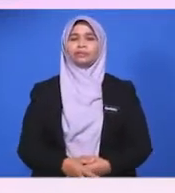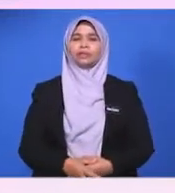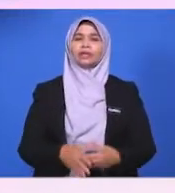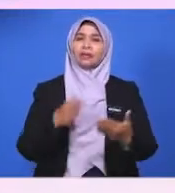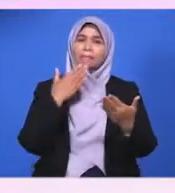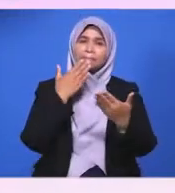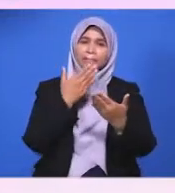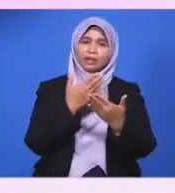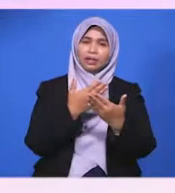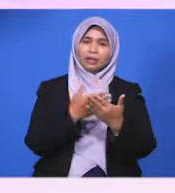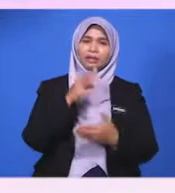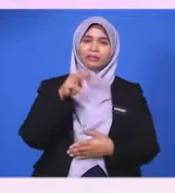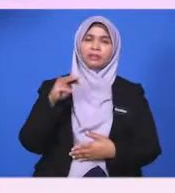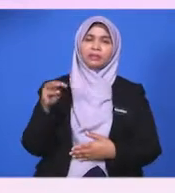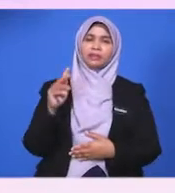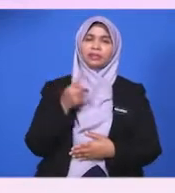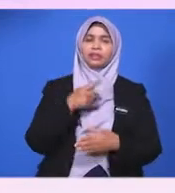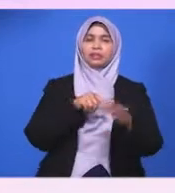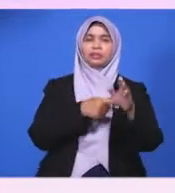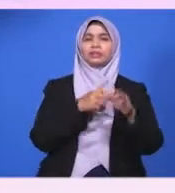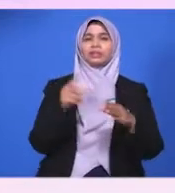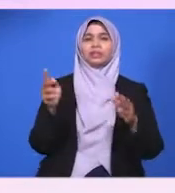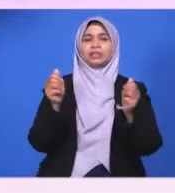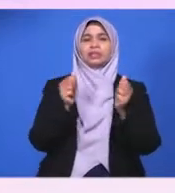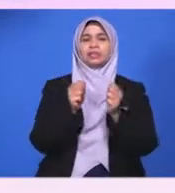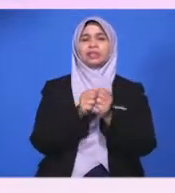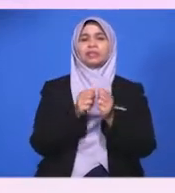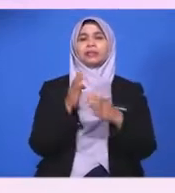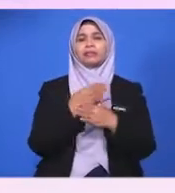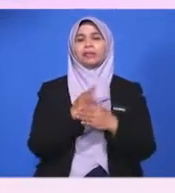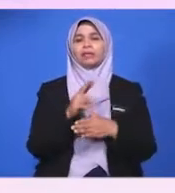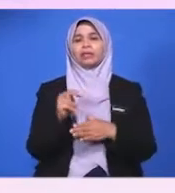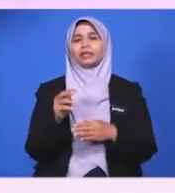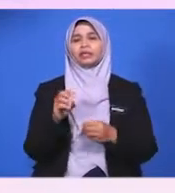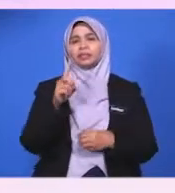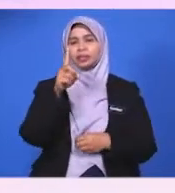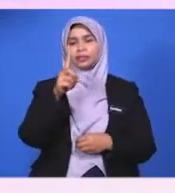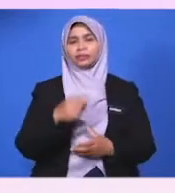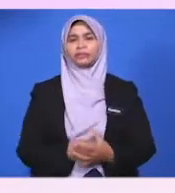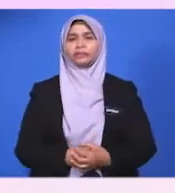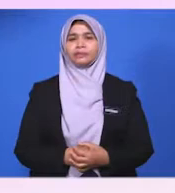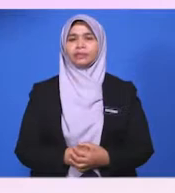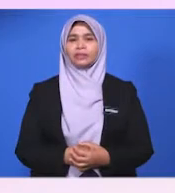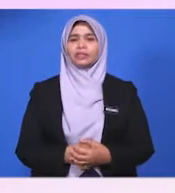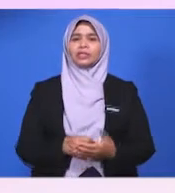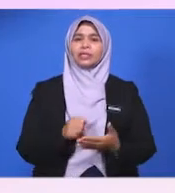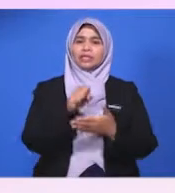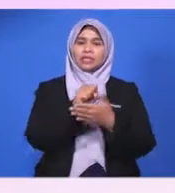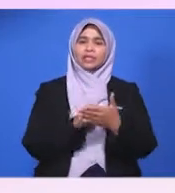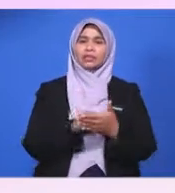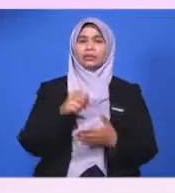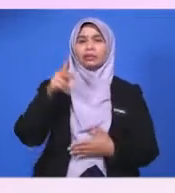Baik murid-murid, kita mulakan dengan bahagian yang pertama iaitu sektor